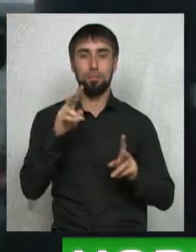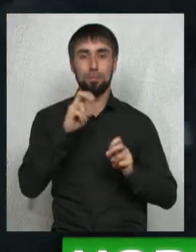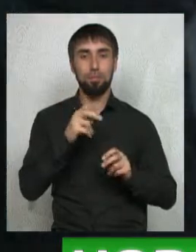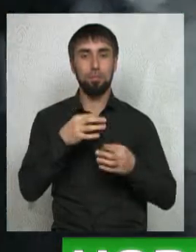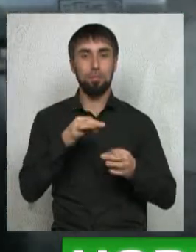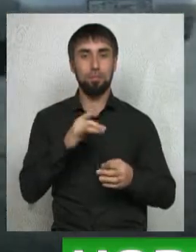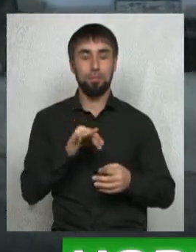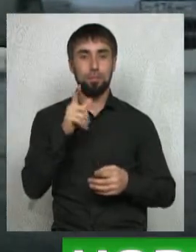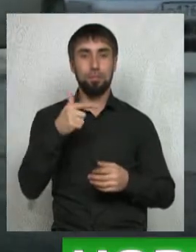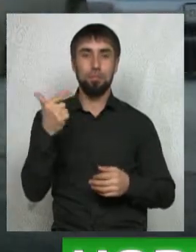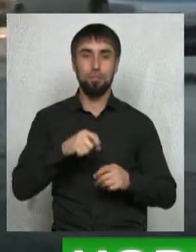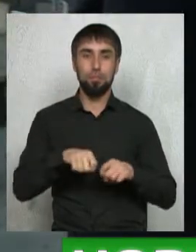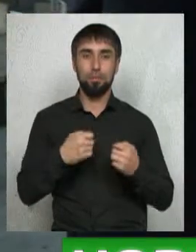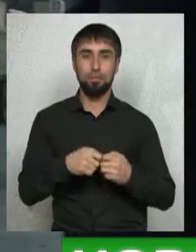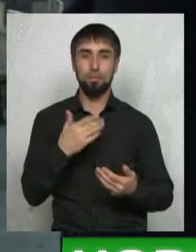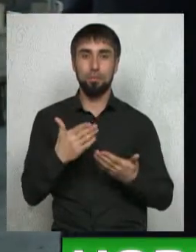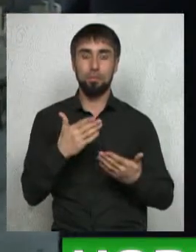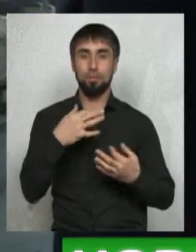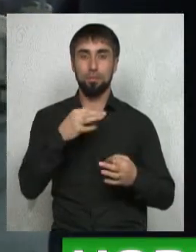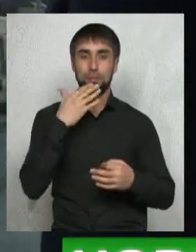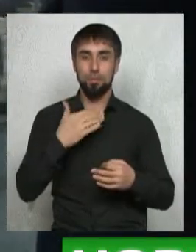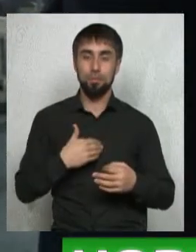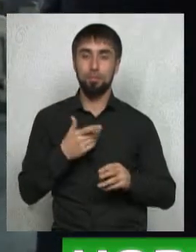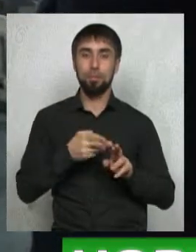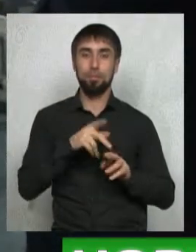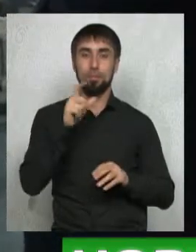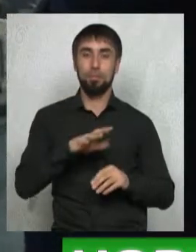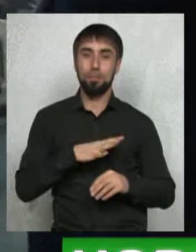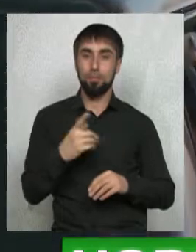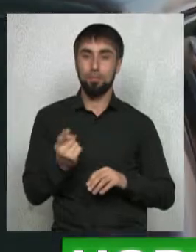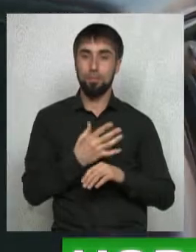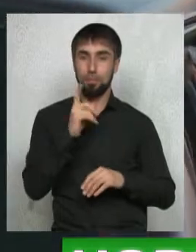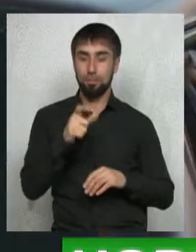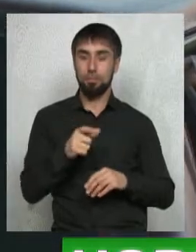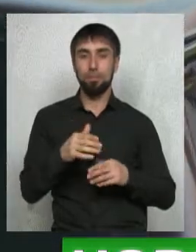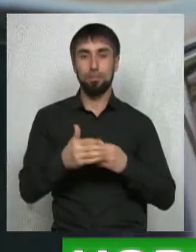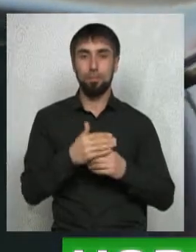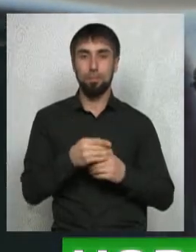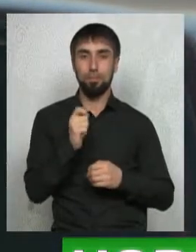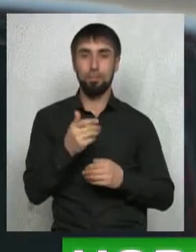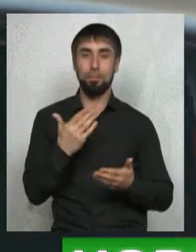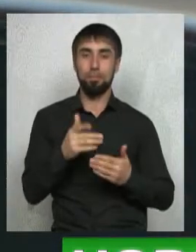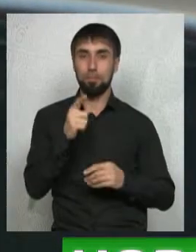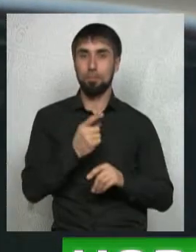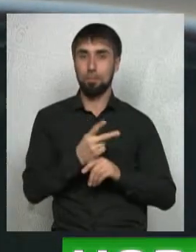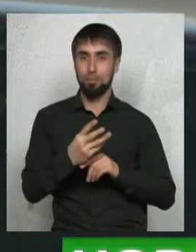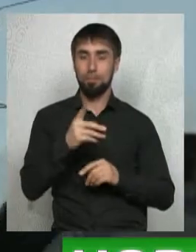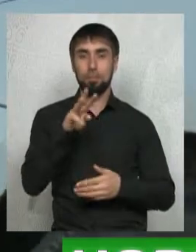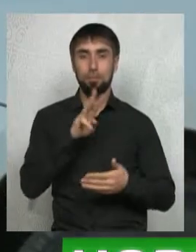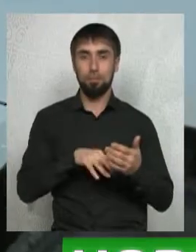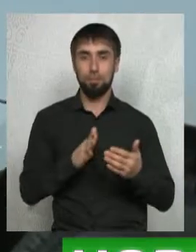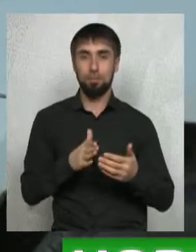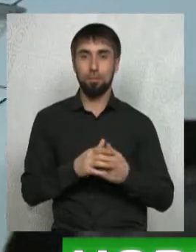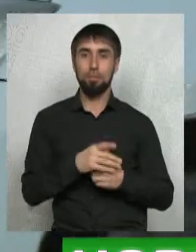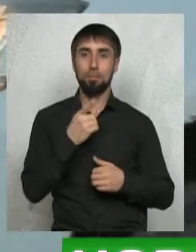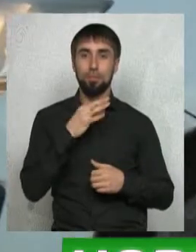ли водители грубые нарушения. Если автолюбитель допустил оплошность впервые, то предупреждение. Если злоупотребляет, штраф.